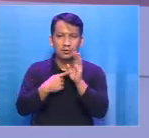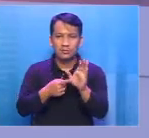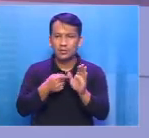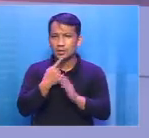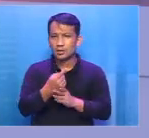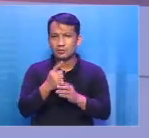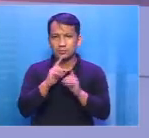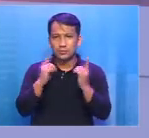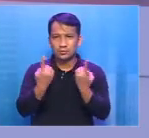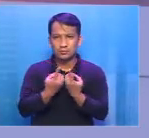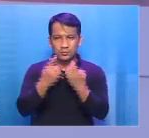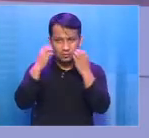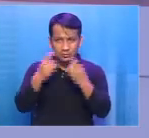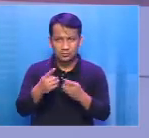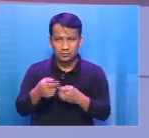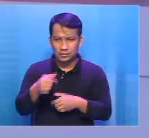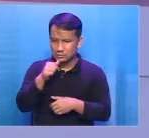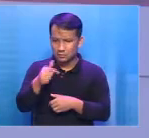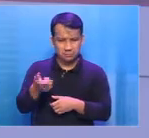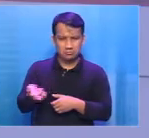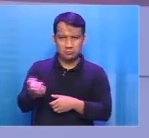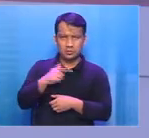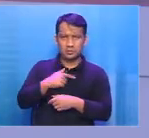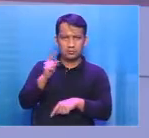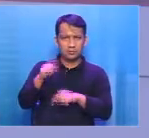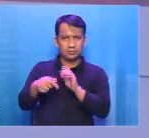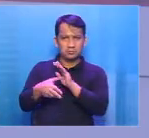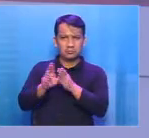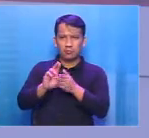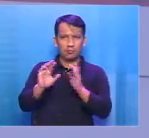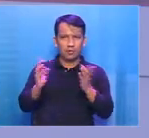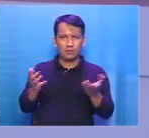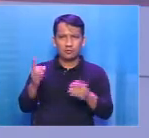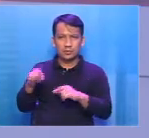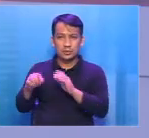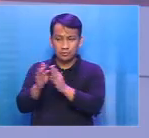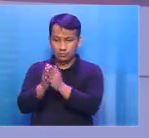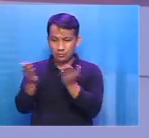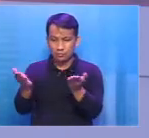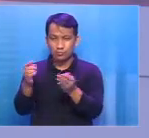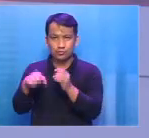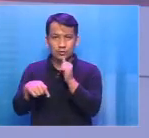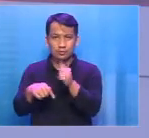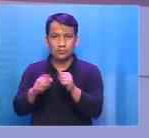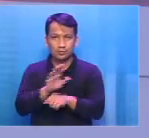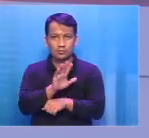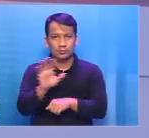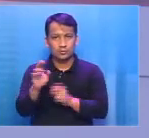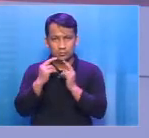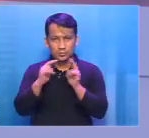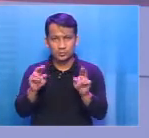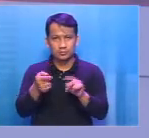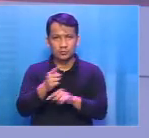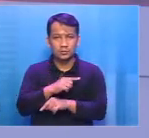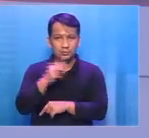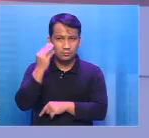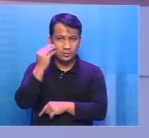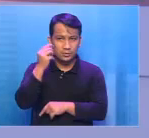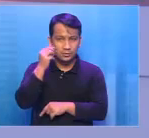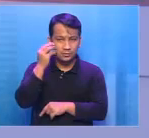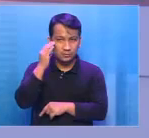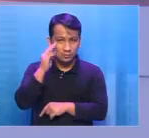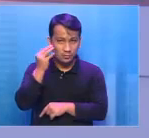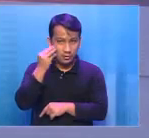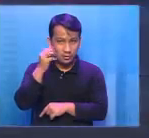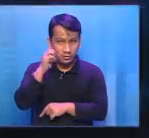ng DepEd, hindi pa raw dumadaan sa kanilang review ang nag-viral na module. Nasa frontline ang balitang yan si Marianne